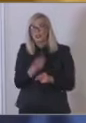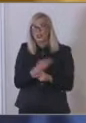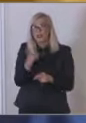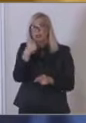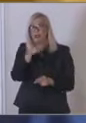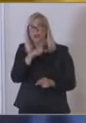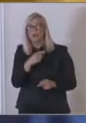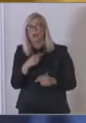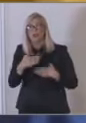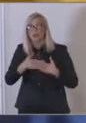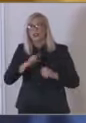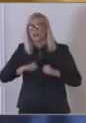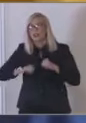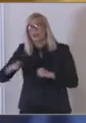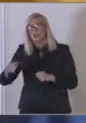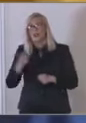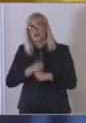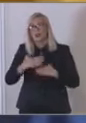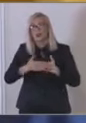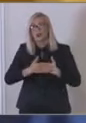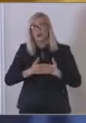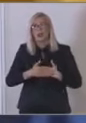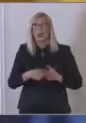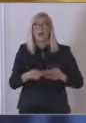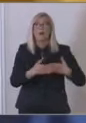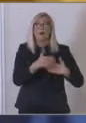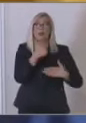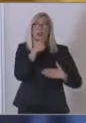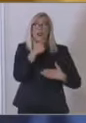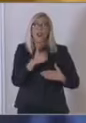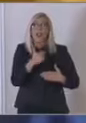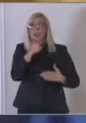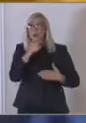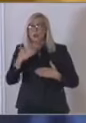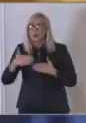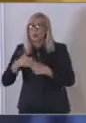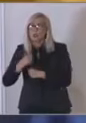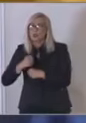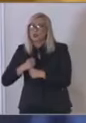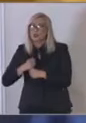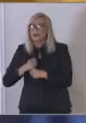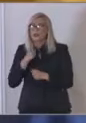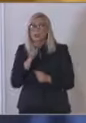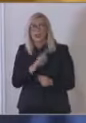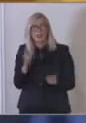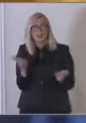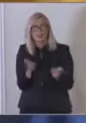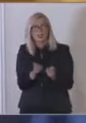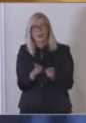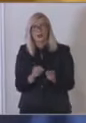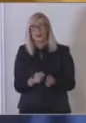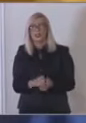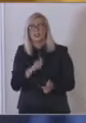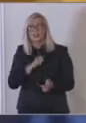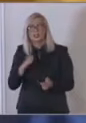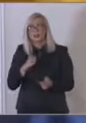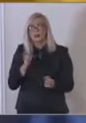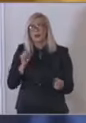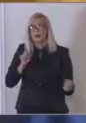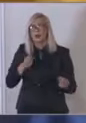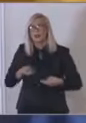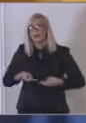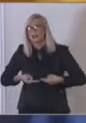bashkëpunimit ekonomikë. Bashkëpunimi ekonomik jo nuk kufizohet vetëm në vlerën e eksporteve dhe importeve që kemi si dy vende,